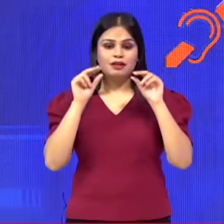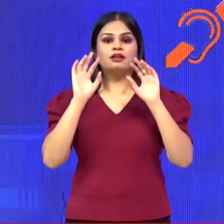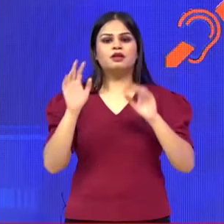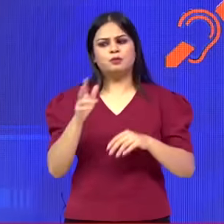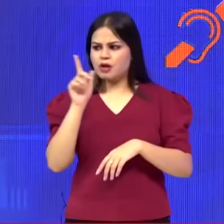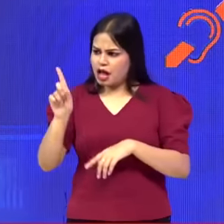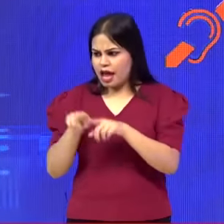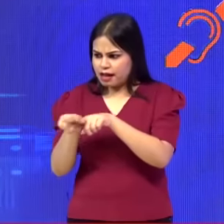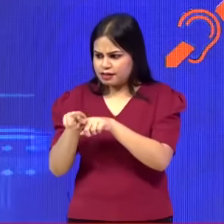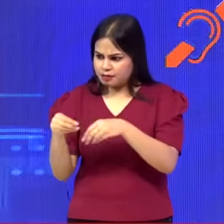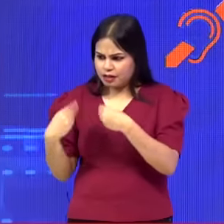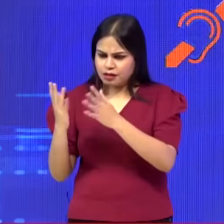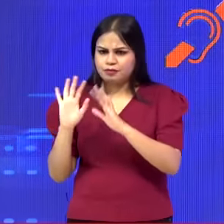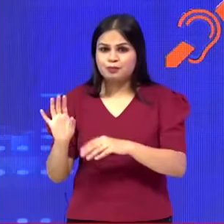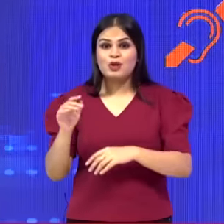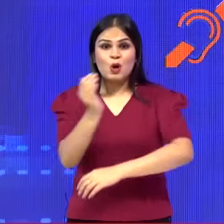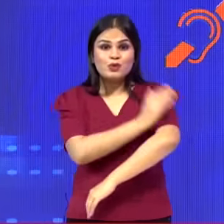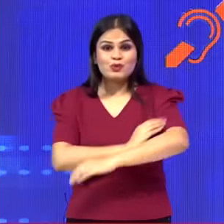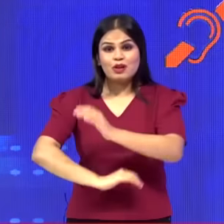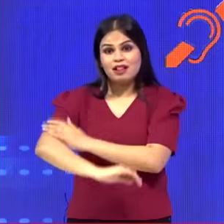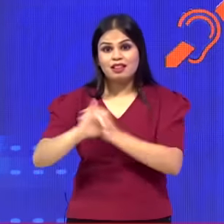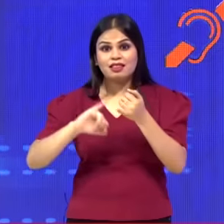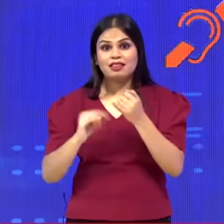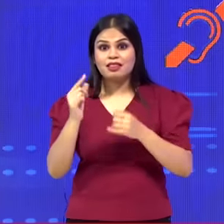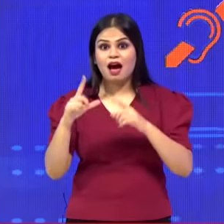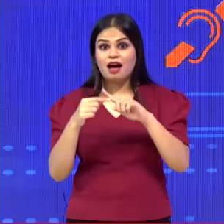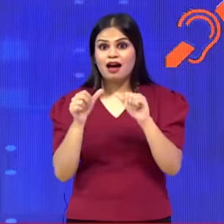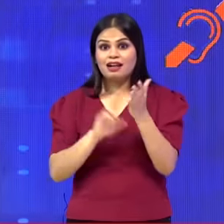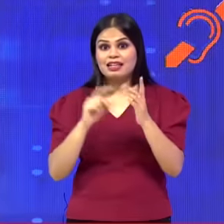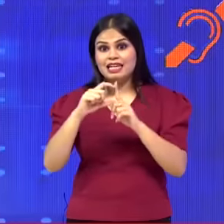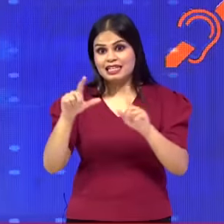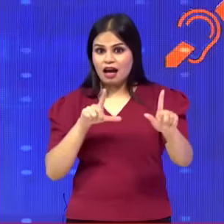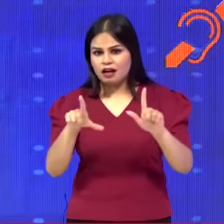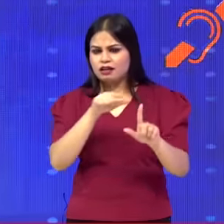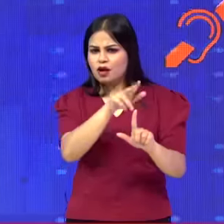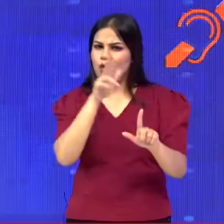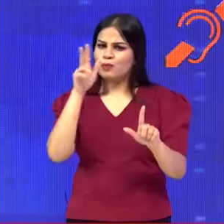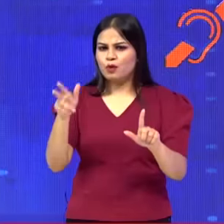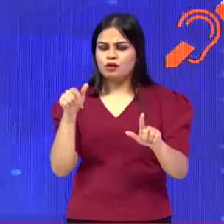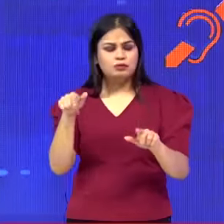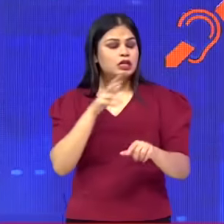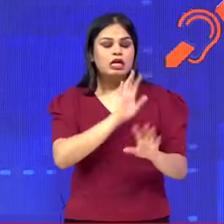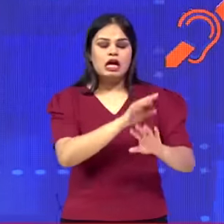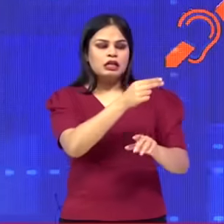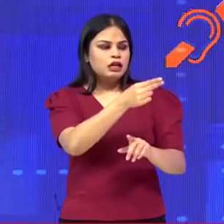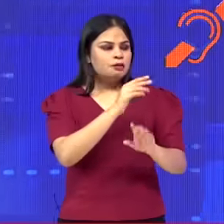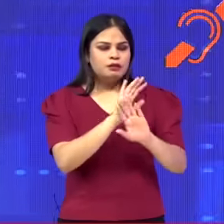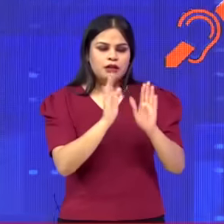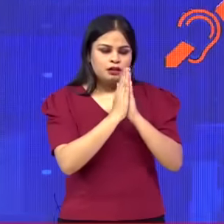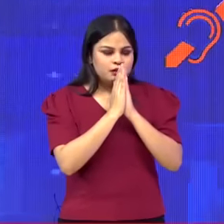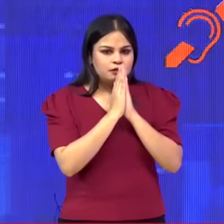जी। सुल्तान के डायरेक्टर अली अब्बास अफर, उन्होंने कहा का तो नाम ही मत लो सर, मेरे